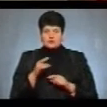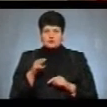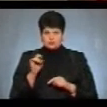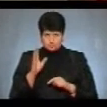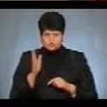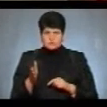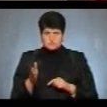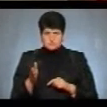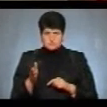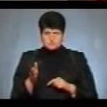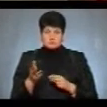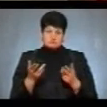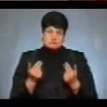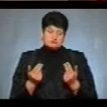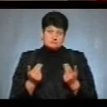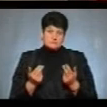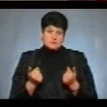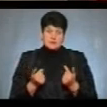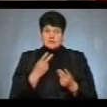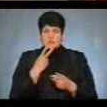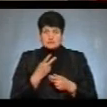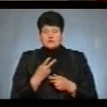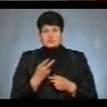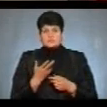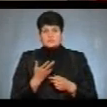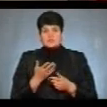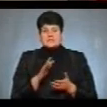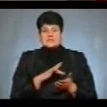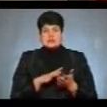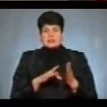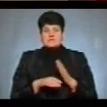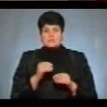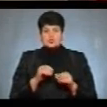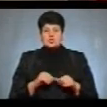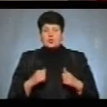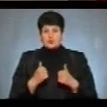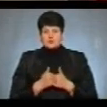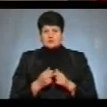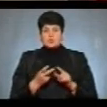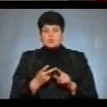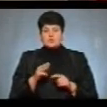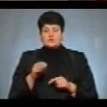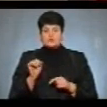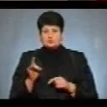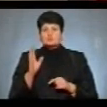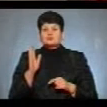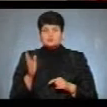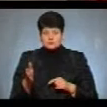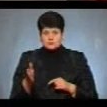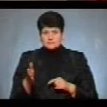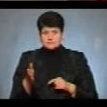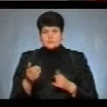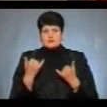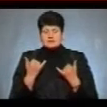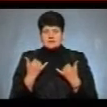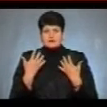буде? Ну так, то, судячи зі слів Центральної виборчої комісії, то другому туру бути. І зараз